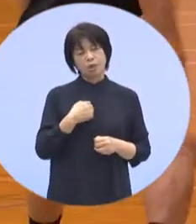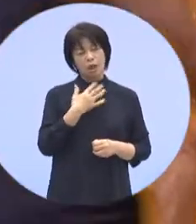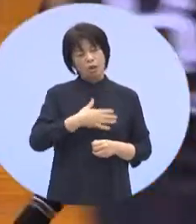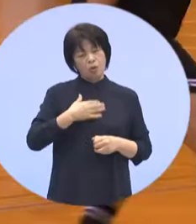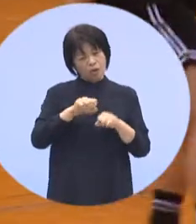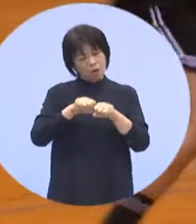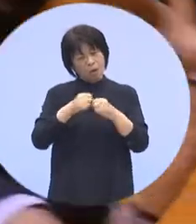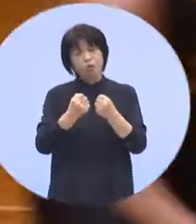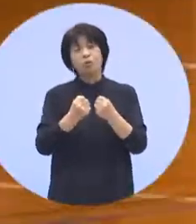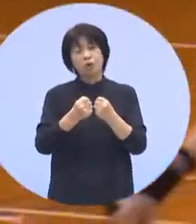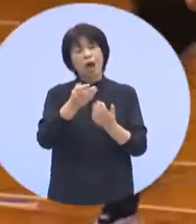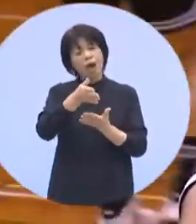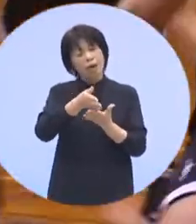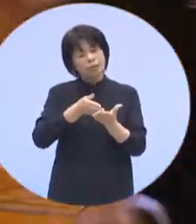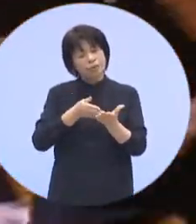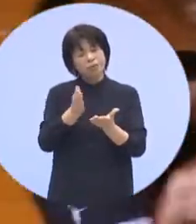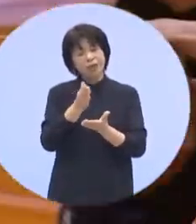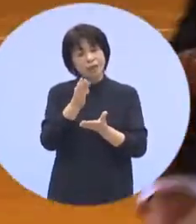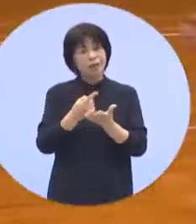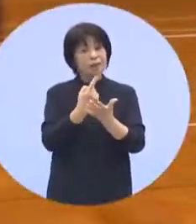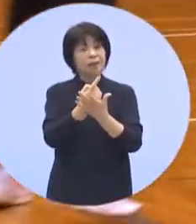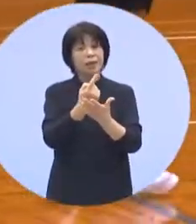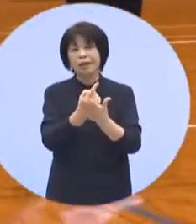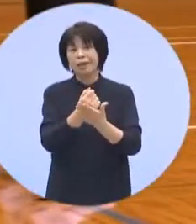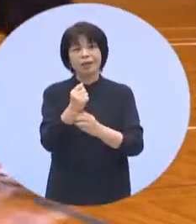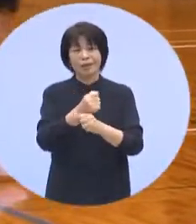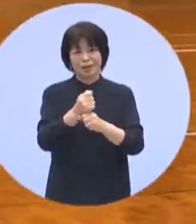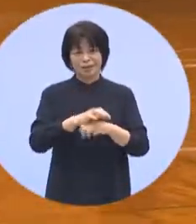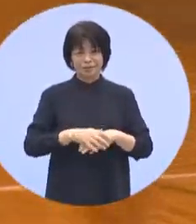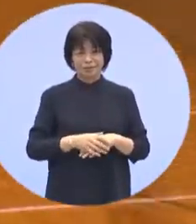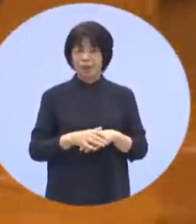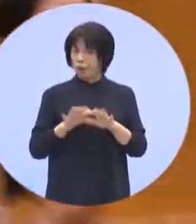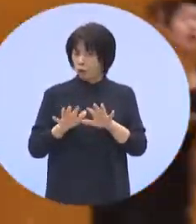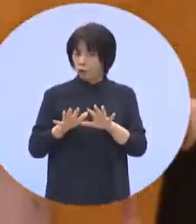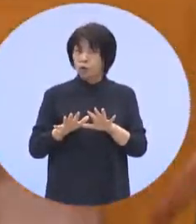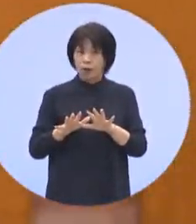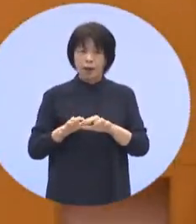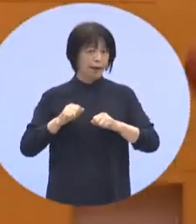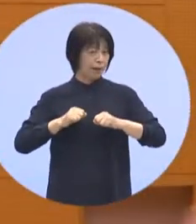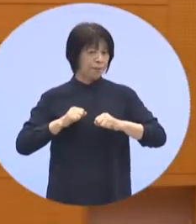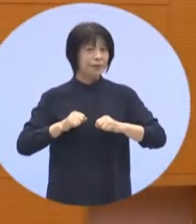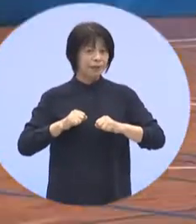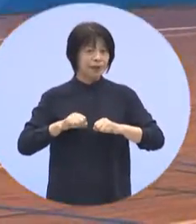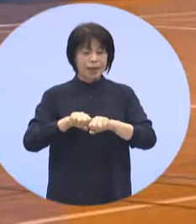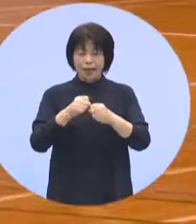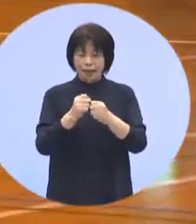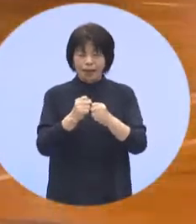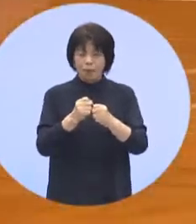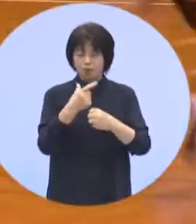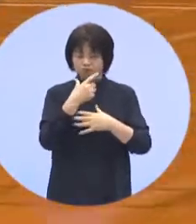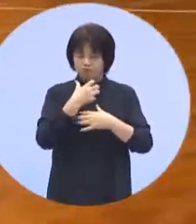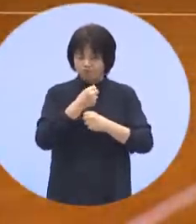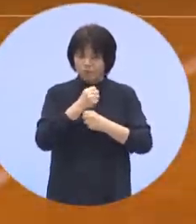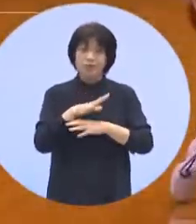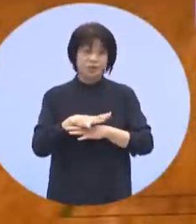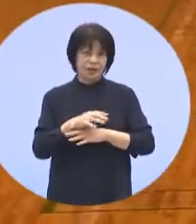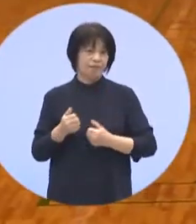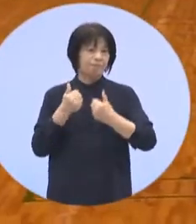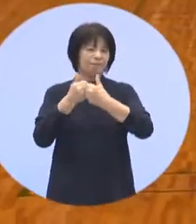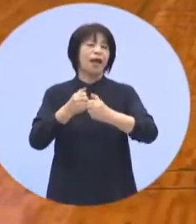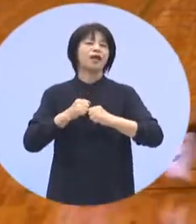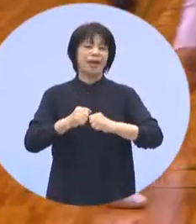しか出ることができなかったので、まあ、今シーズンこそ怪我をせずに、まあ、勝負の年だと思っておりますので、まあ、今シーズンこそ、まあ、個人